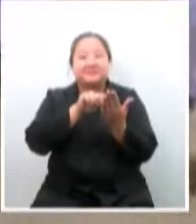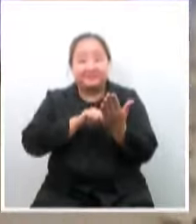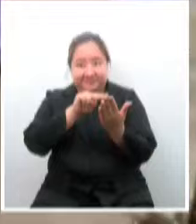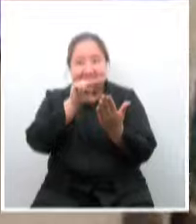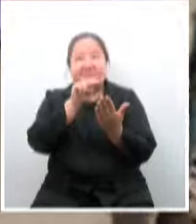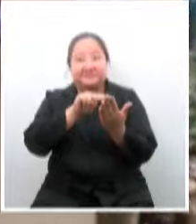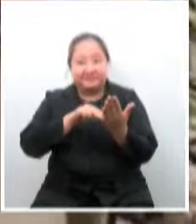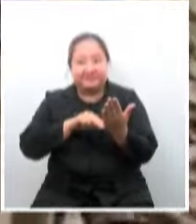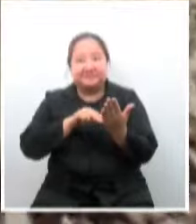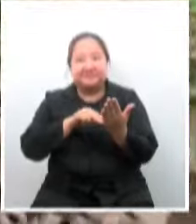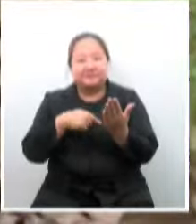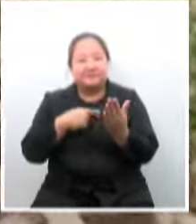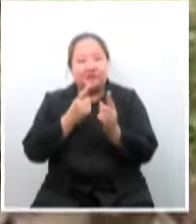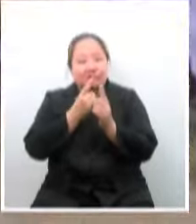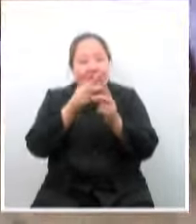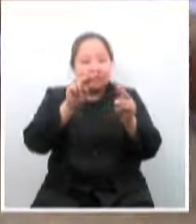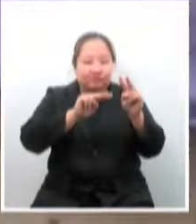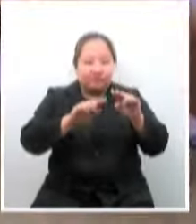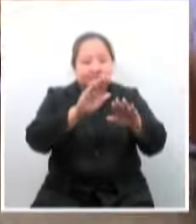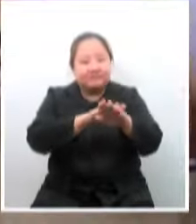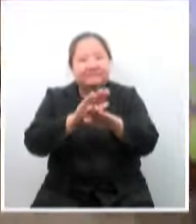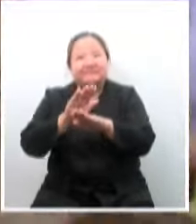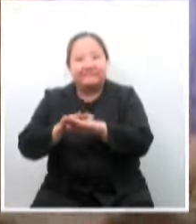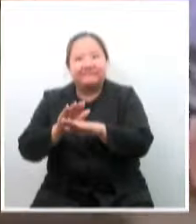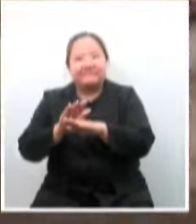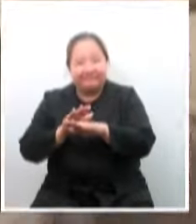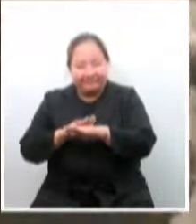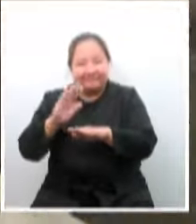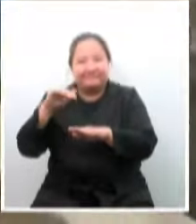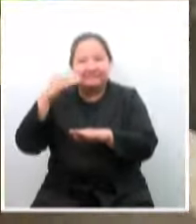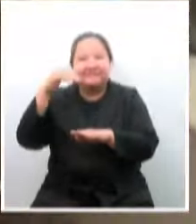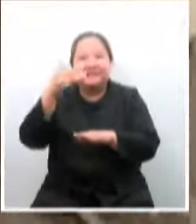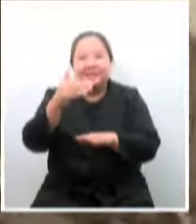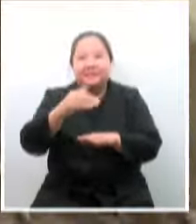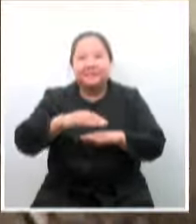ิดก็คอยเฝ้าเือนเรื่อยมา